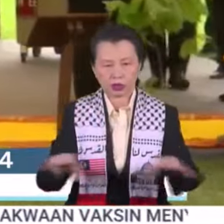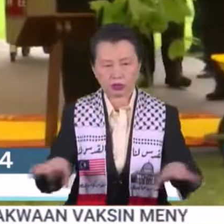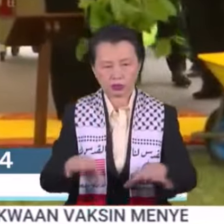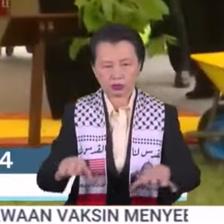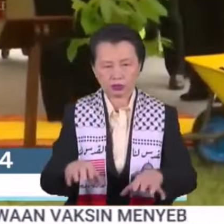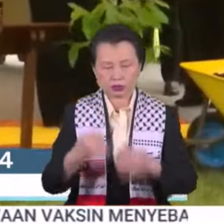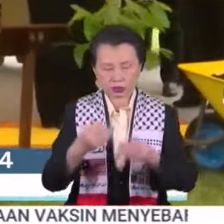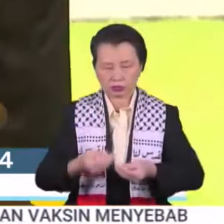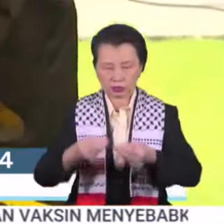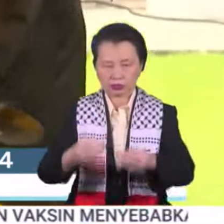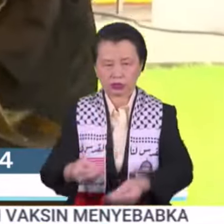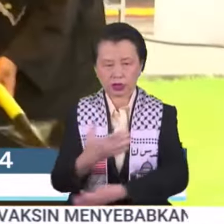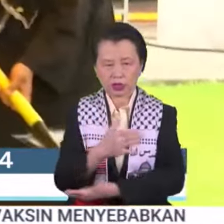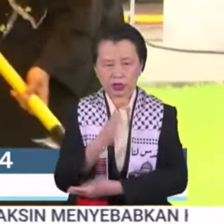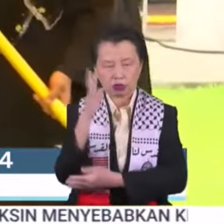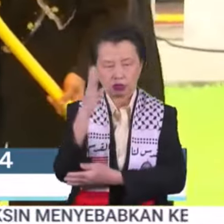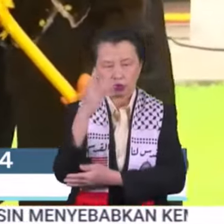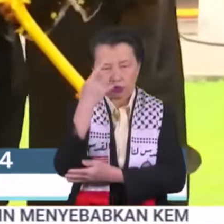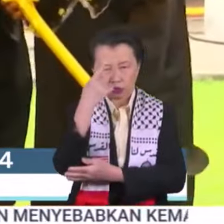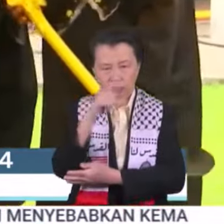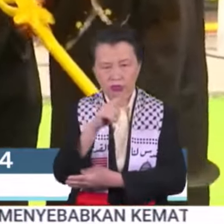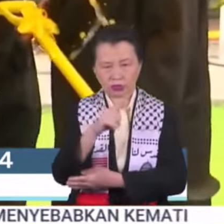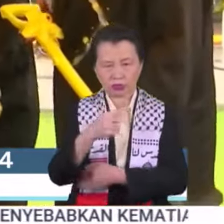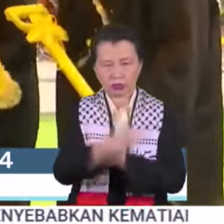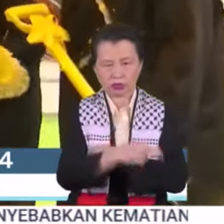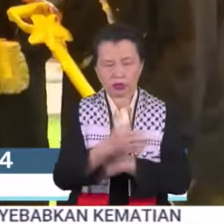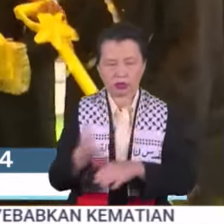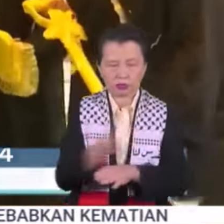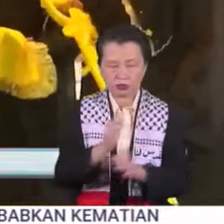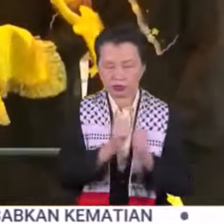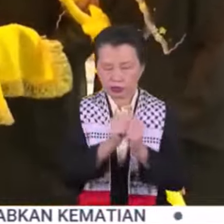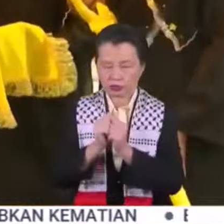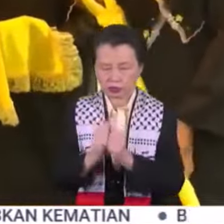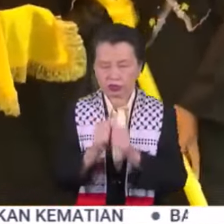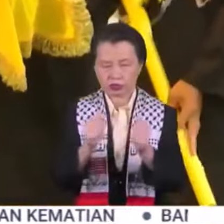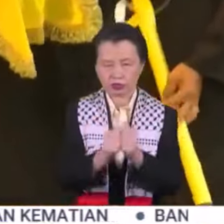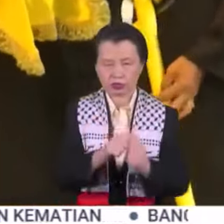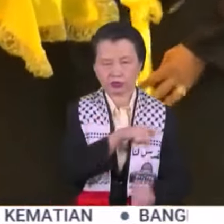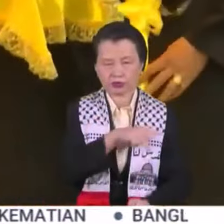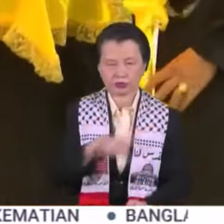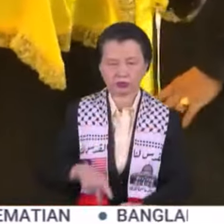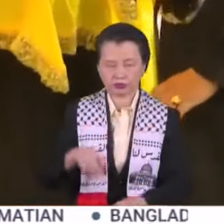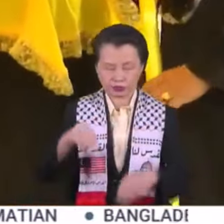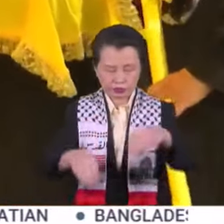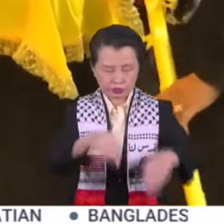melakukan simbolik penyerahan anak pokok kepada kerajaan negeri sebelum bersama-sama Tuanku Zahra ke